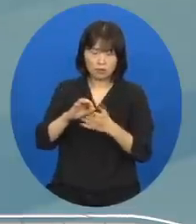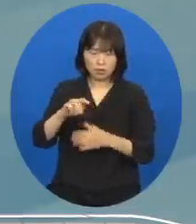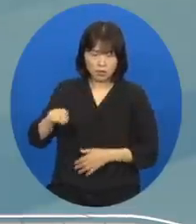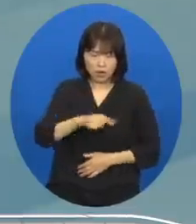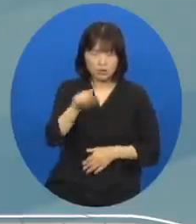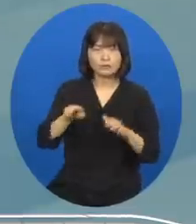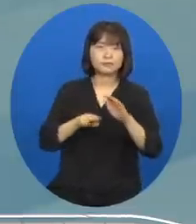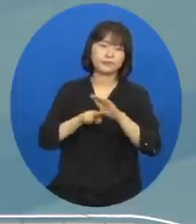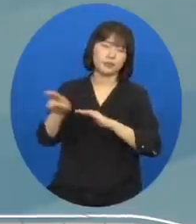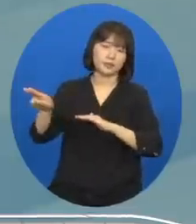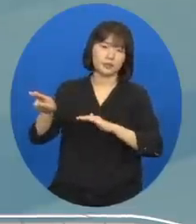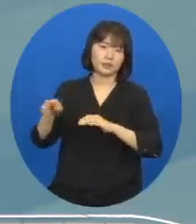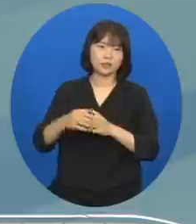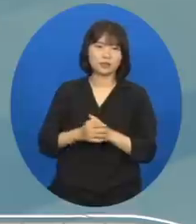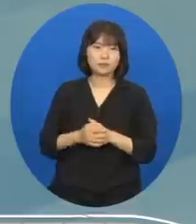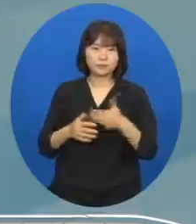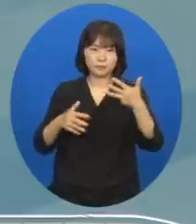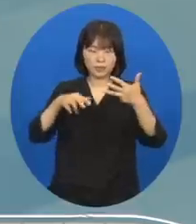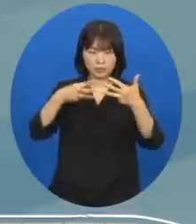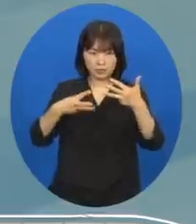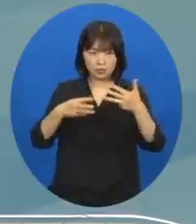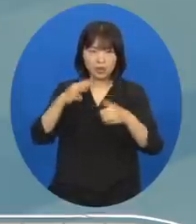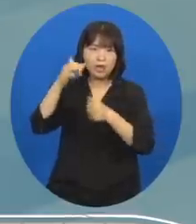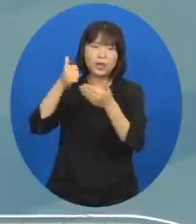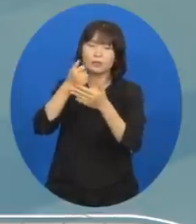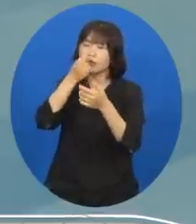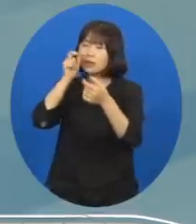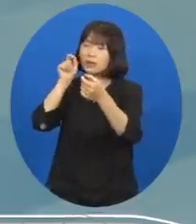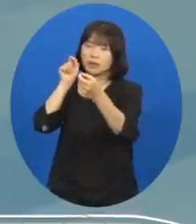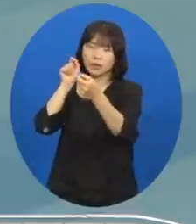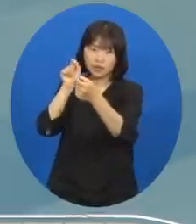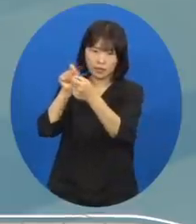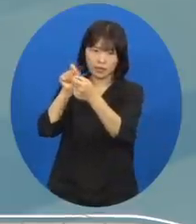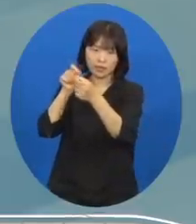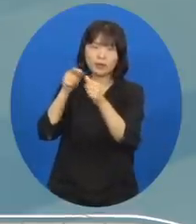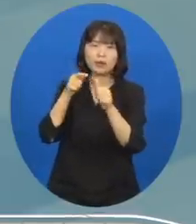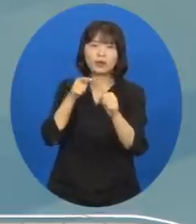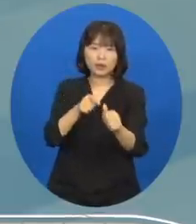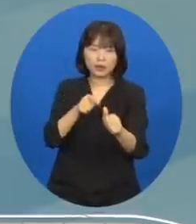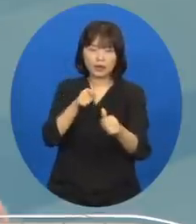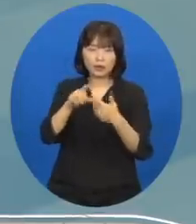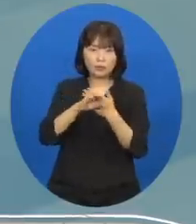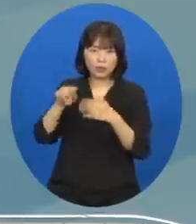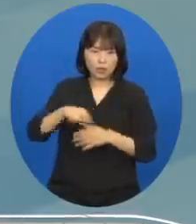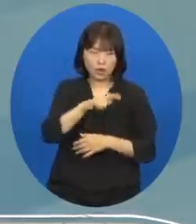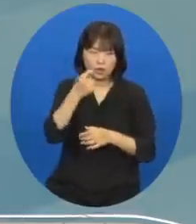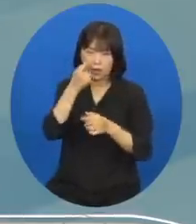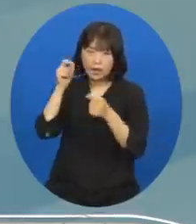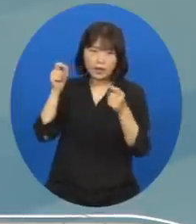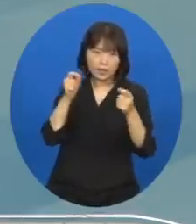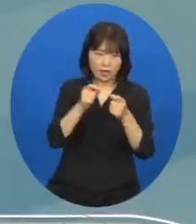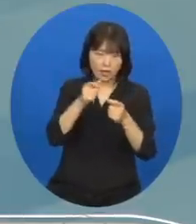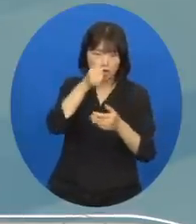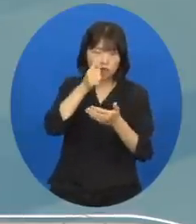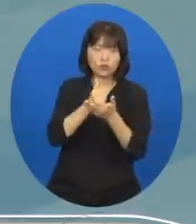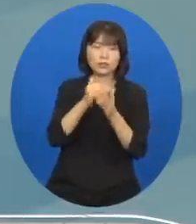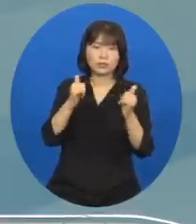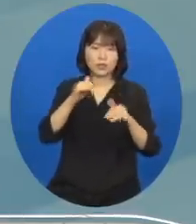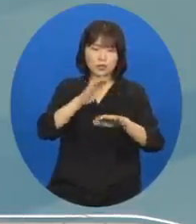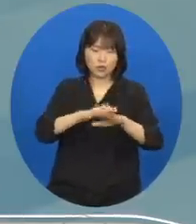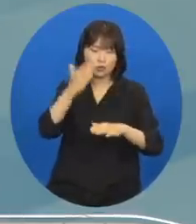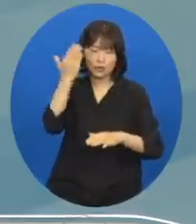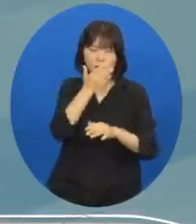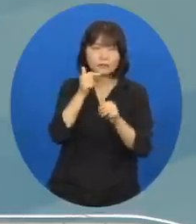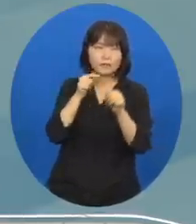피하리라. 8절에 하나님을 가까이 하라. 그리하면 너희를 가까이 하시리라. 죄인들아 손을 깨끗이 하라.